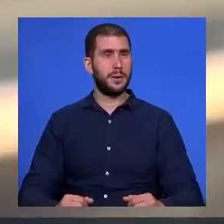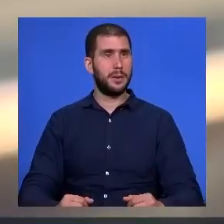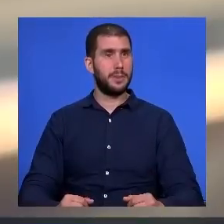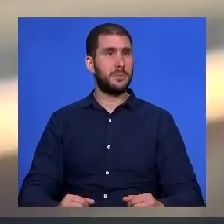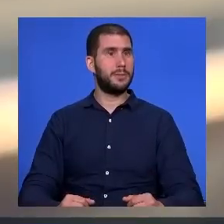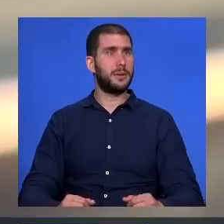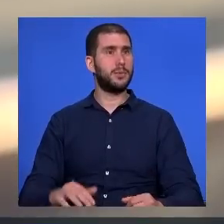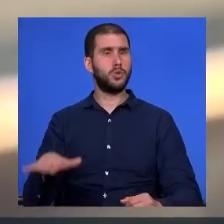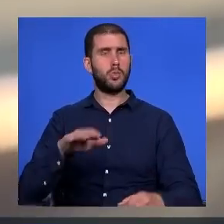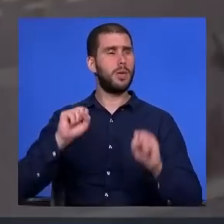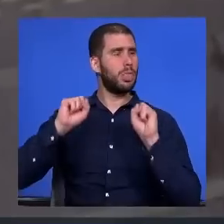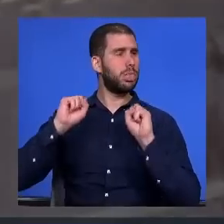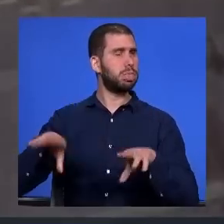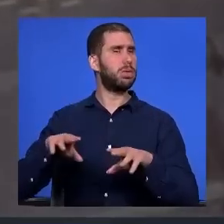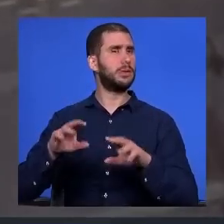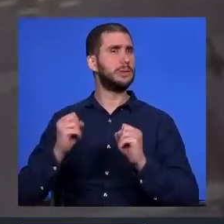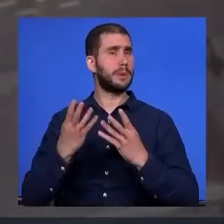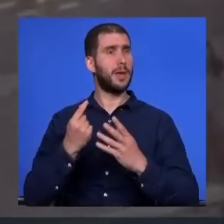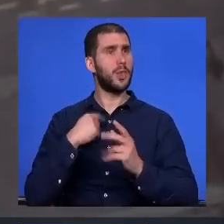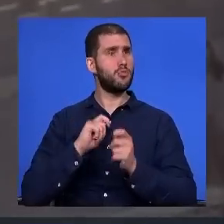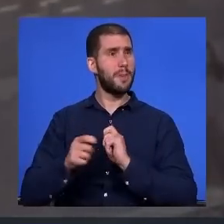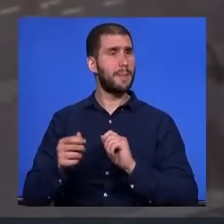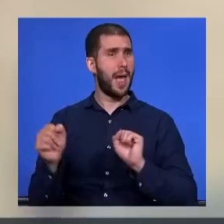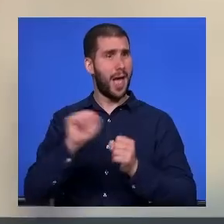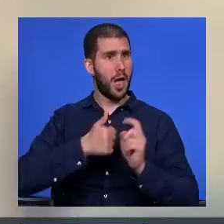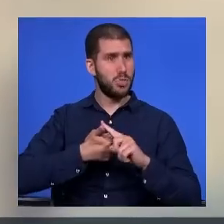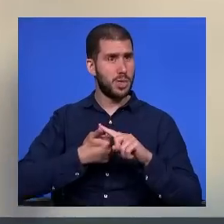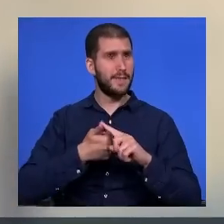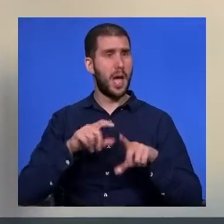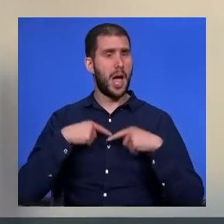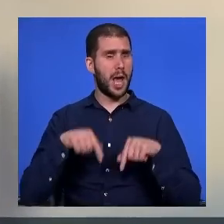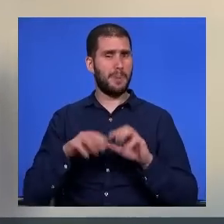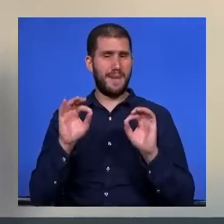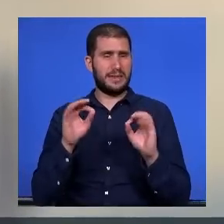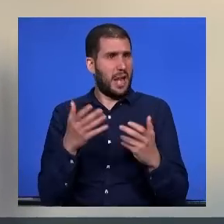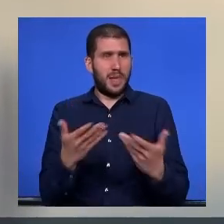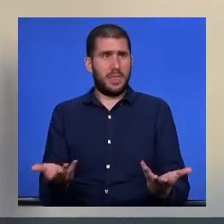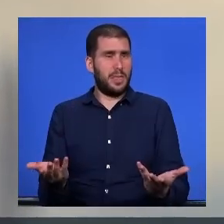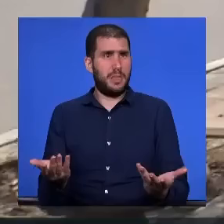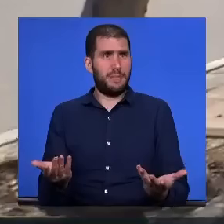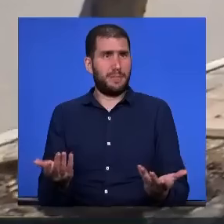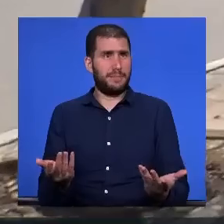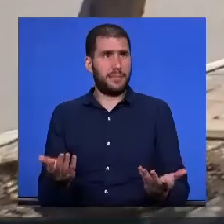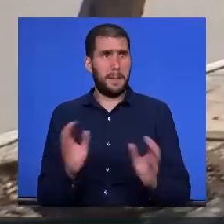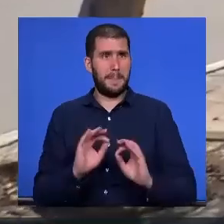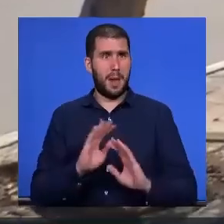זורקים שכונה ככה סתם, אנחנו משלמים ארנונה, אבל אין חיים פה בכלל.